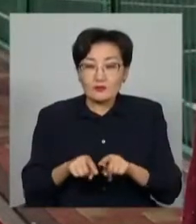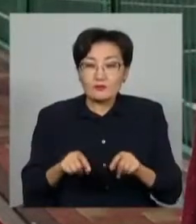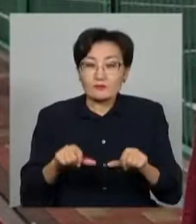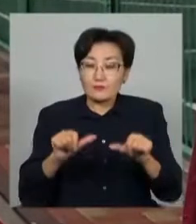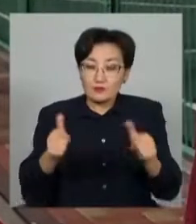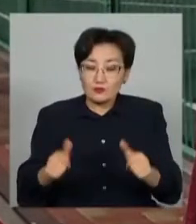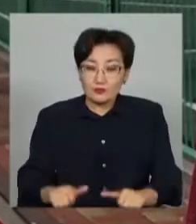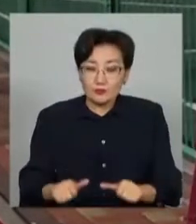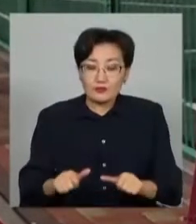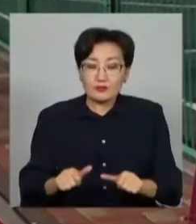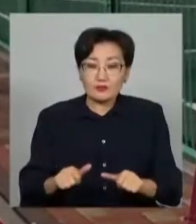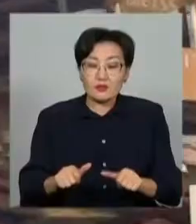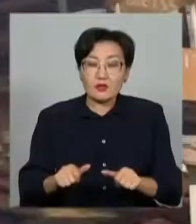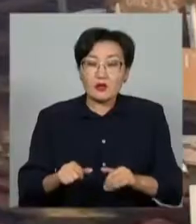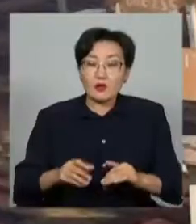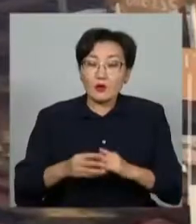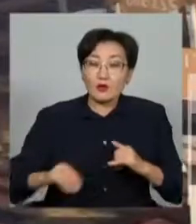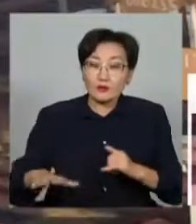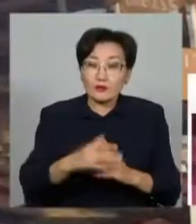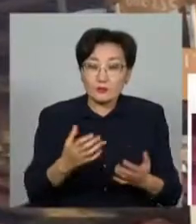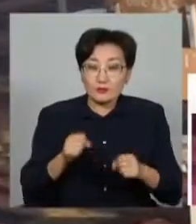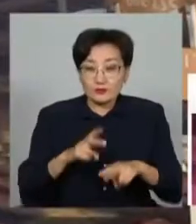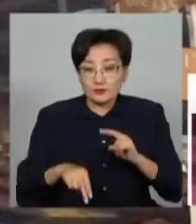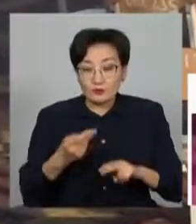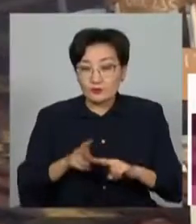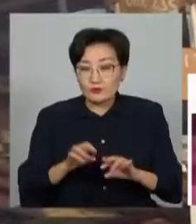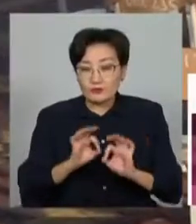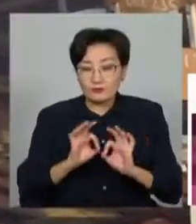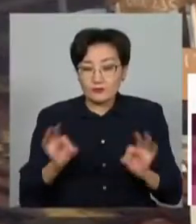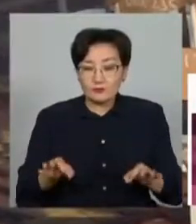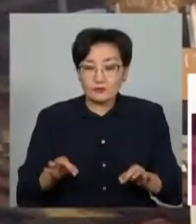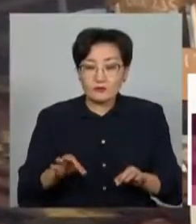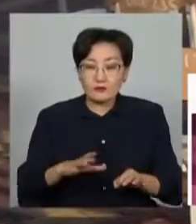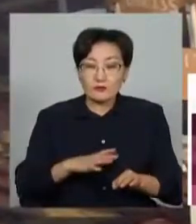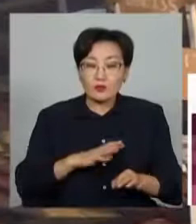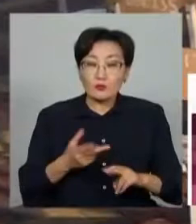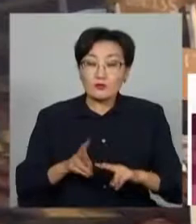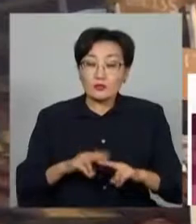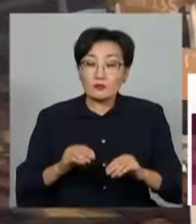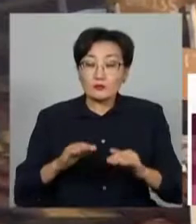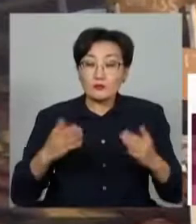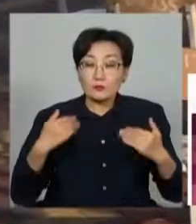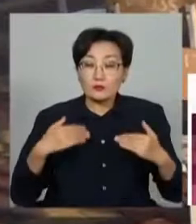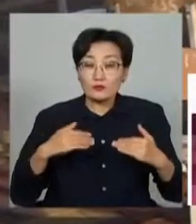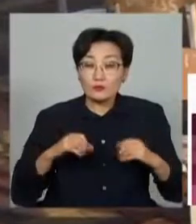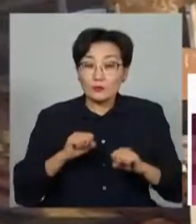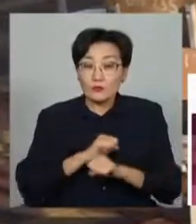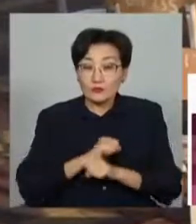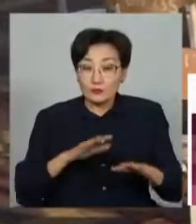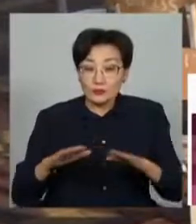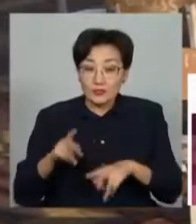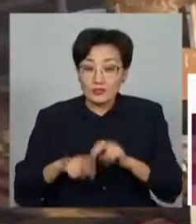кереметтей жақсылыққа жетіп отырмыз. Алаңдар салынып, өте керемет болып жатыр. Осында алаңдар салынғаны өте қуаныштымын,